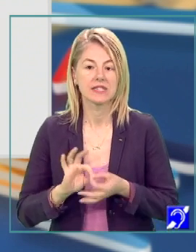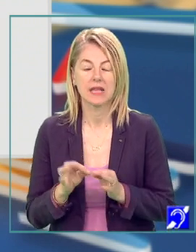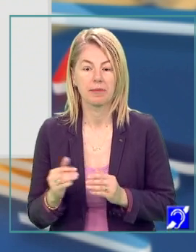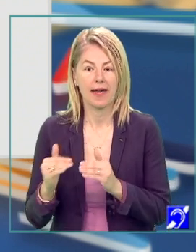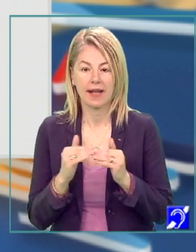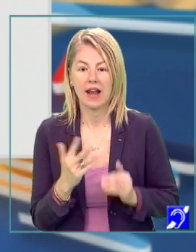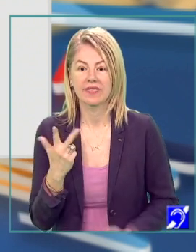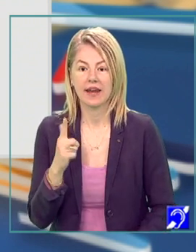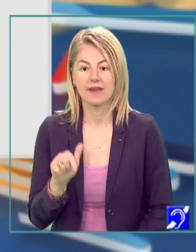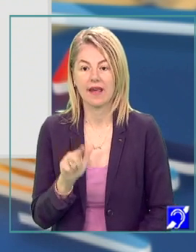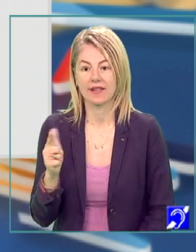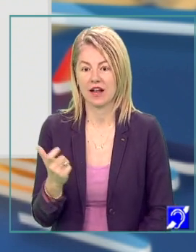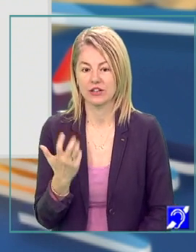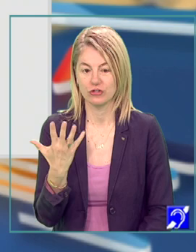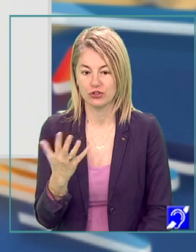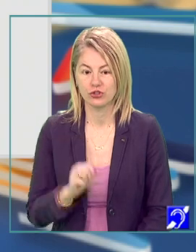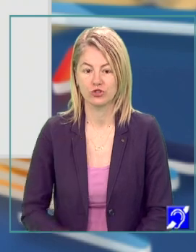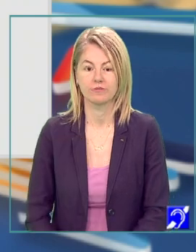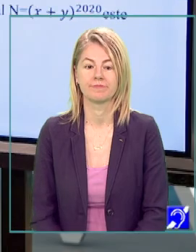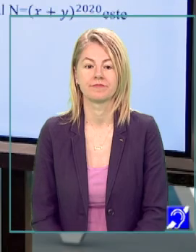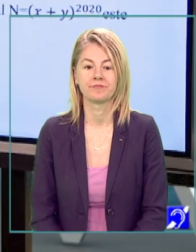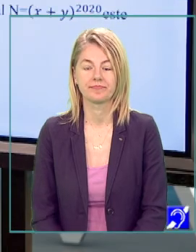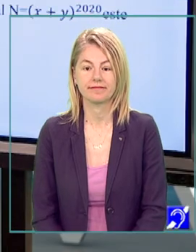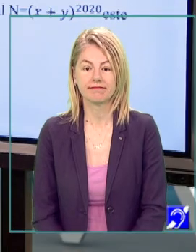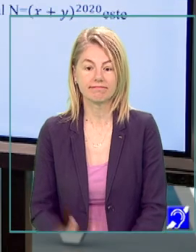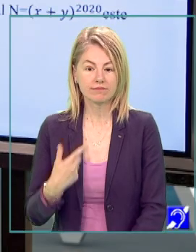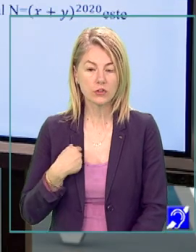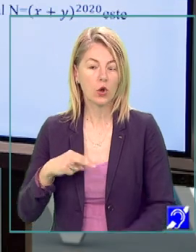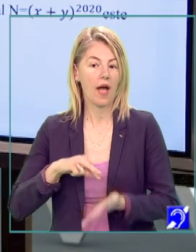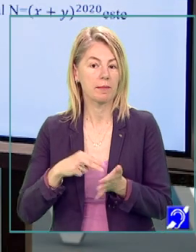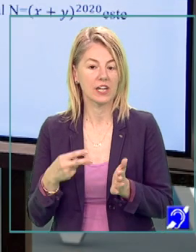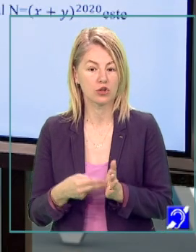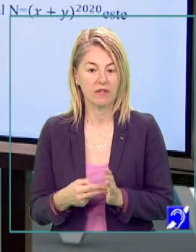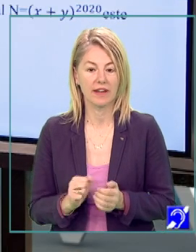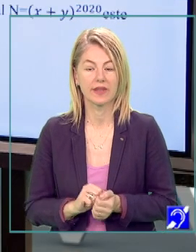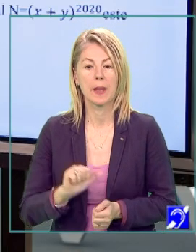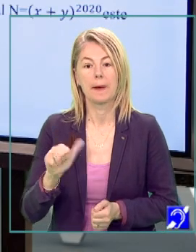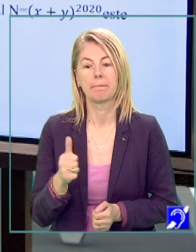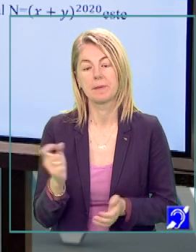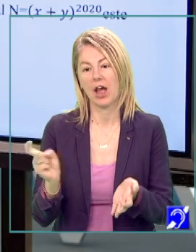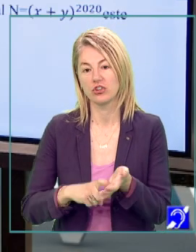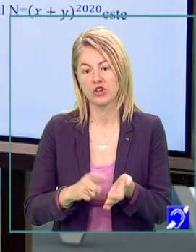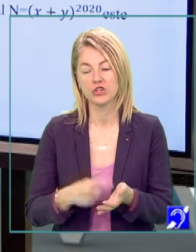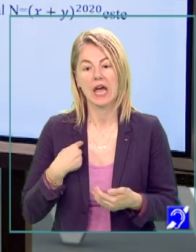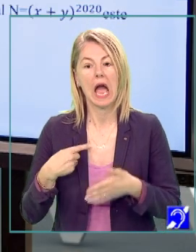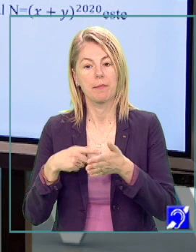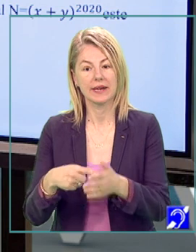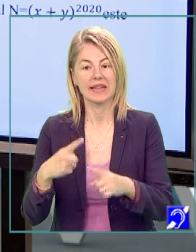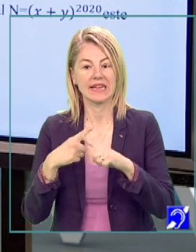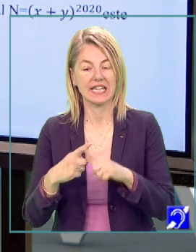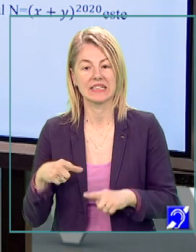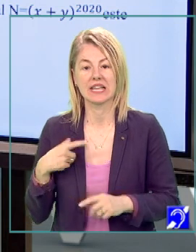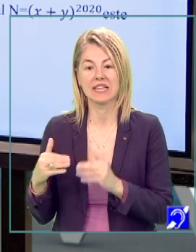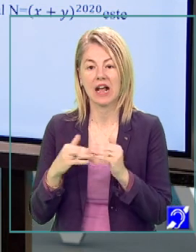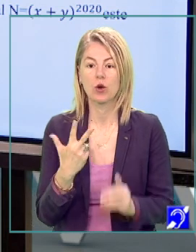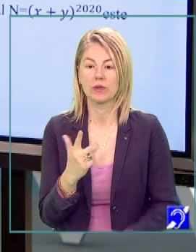cu 3 radical din 5. Am rezolvat așadar prima cerință, am arătat că x este